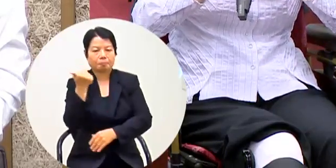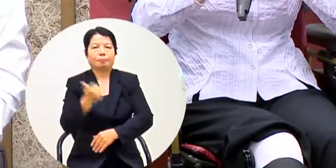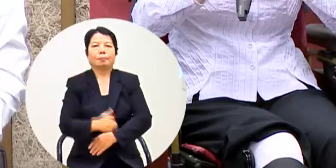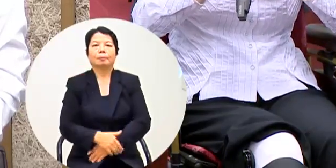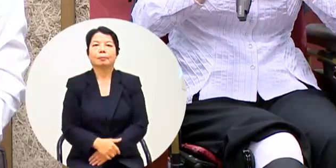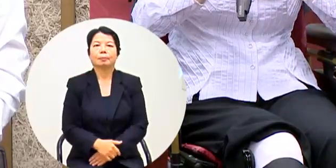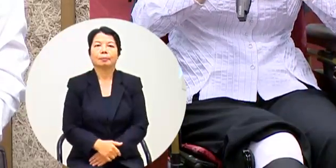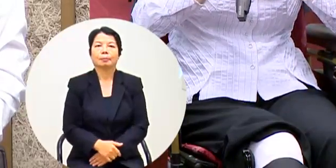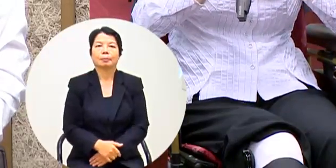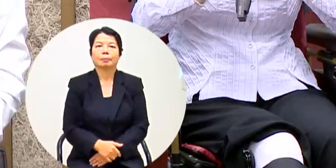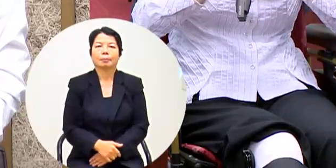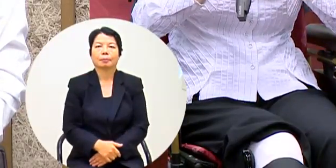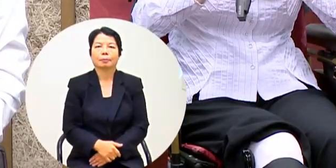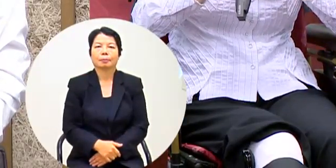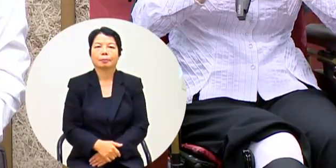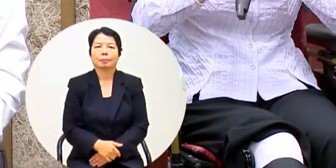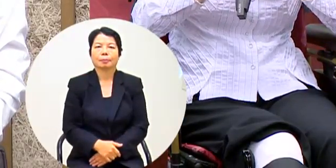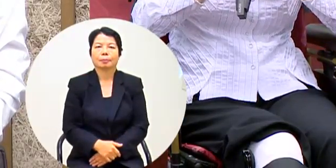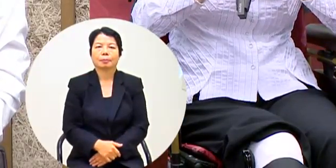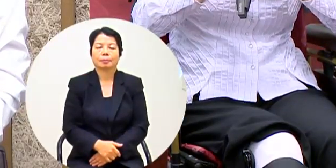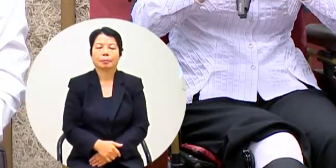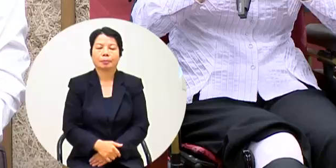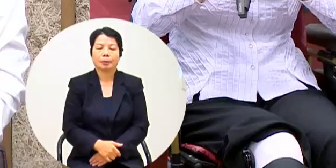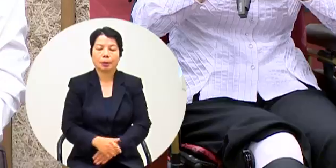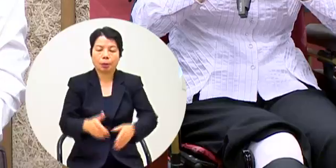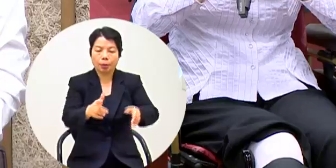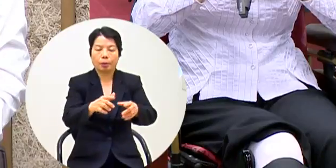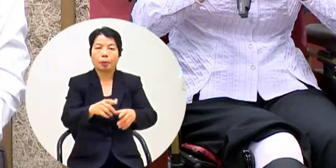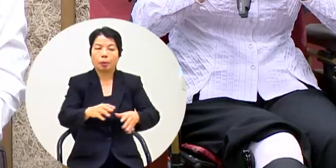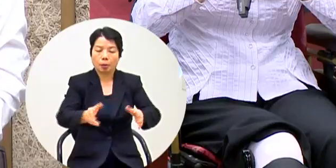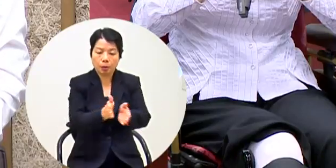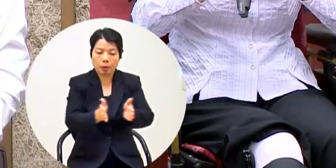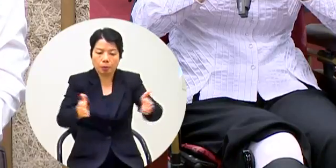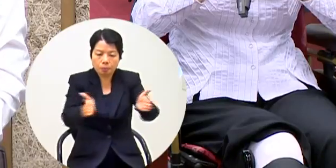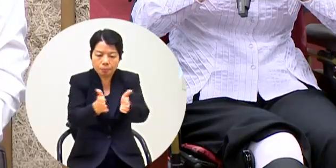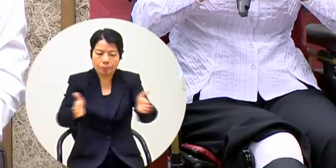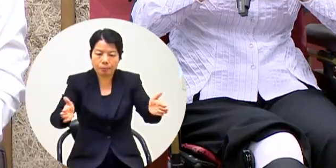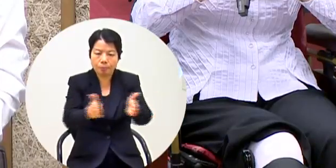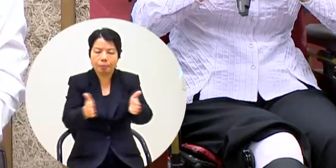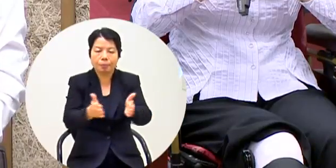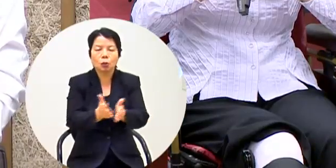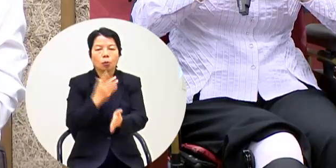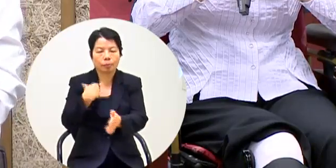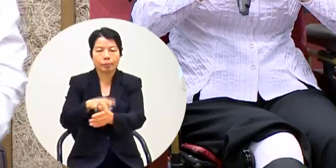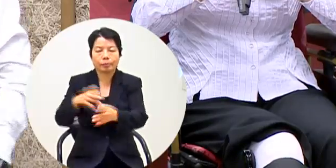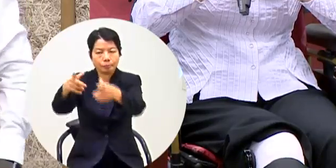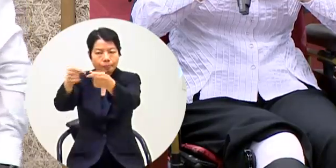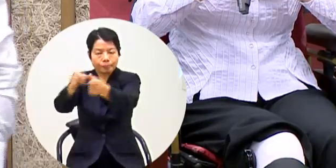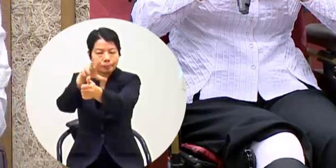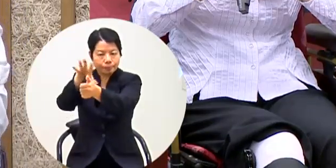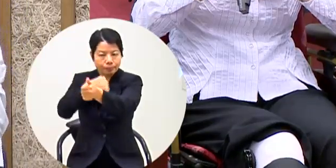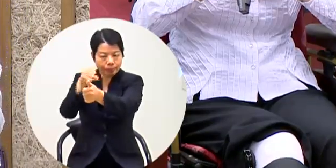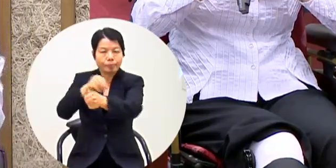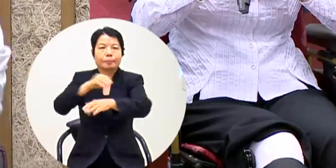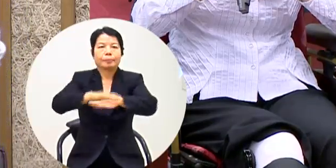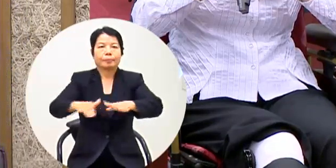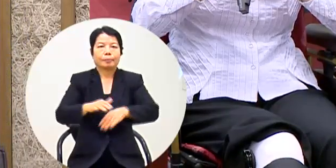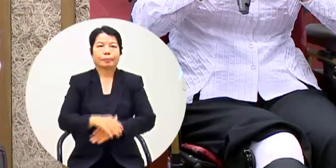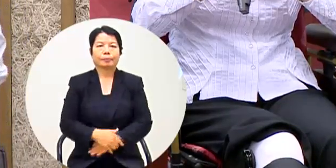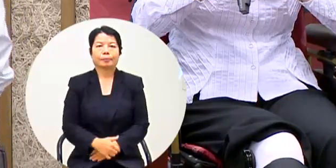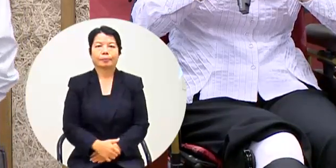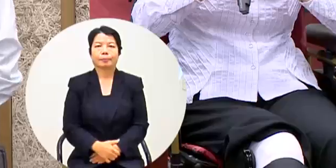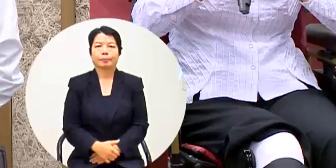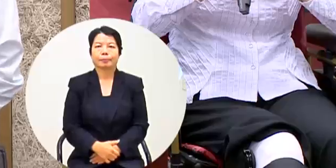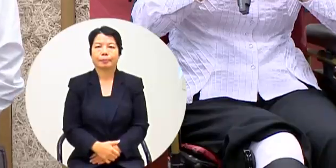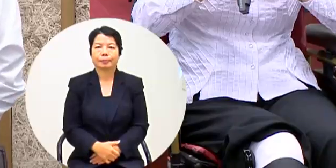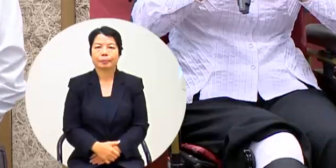的方式，我们也会参考日本方式呢，我们来做一些检讨改善。以上。 我想问一下，因为我们现在人